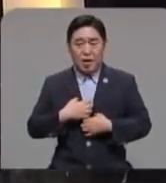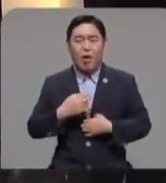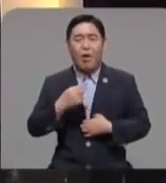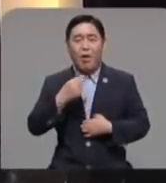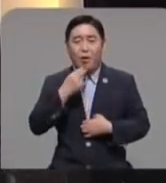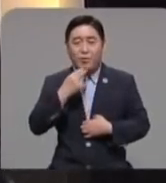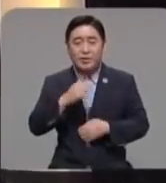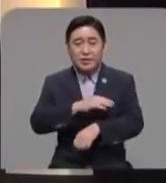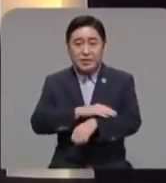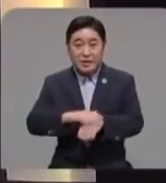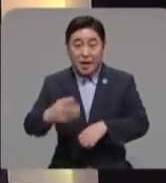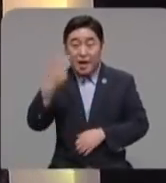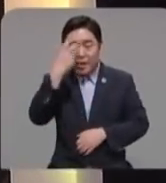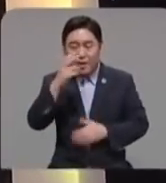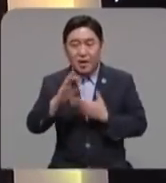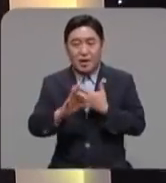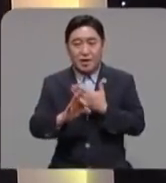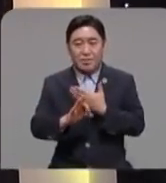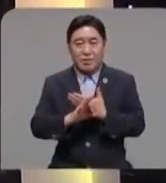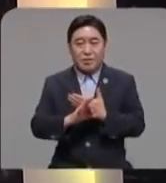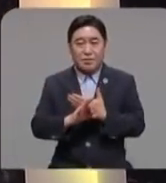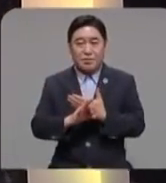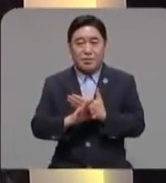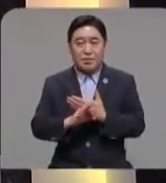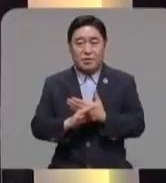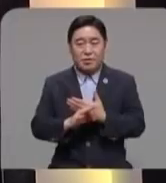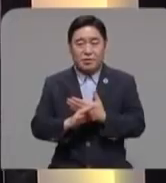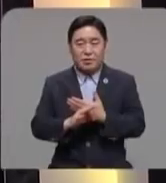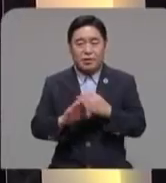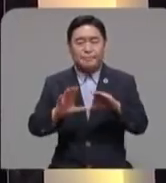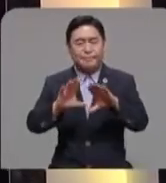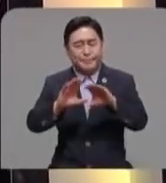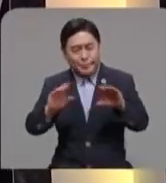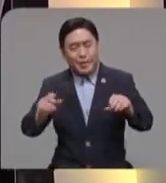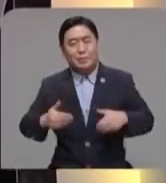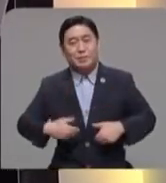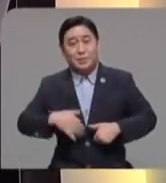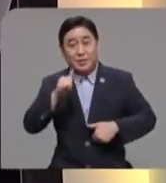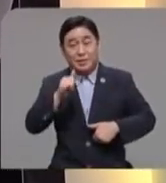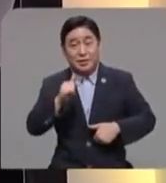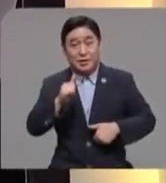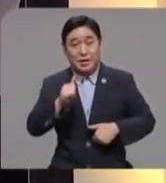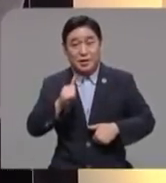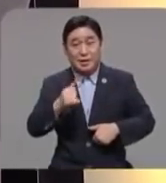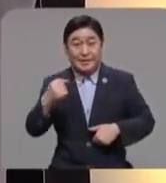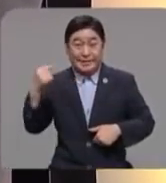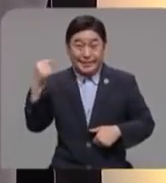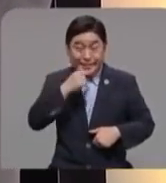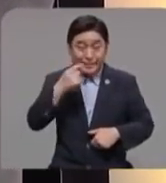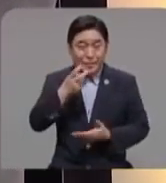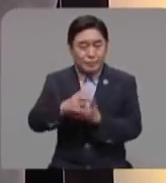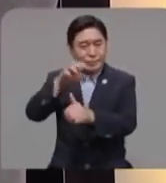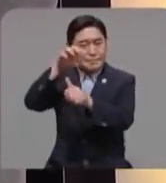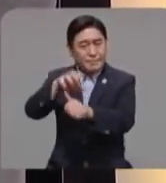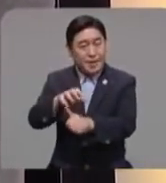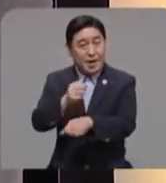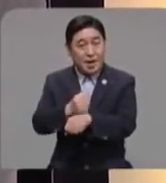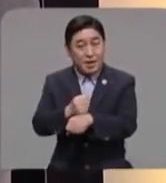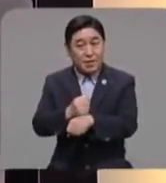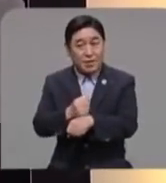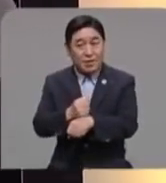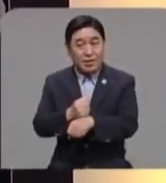않도록 관리하려면 모든 면에서 굉장히 저는 유연해야 된다고 생각합니다. 네, 네. 그러니까 너무 엄격한 규칙을